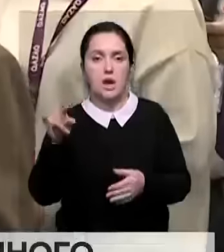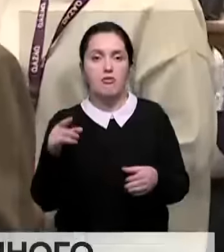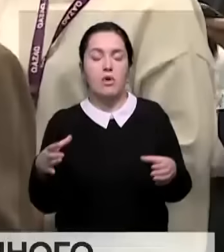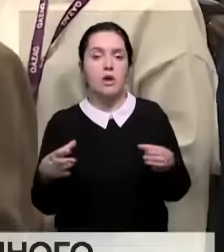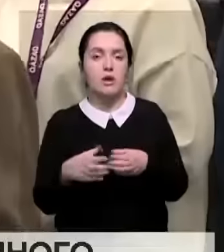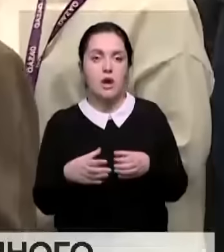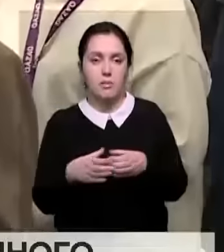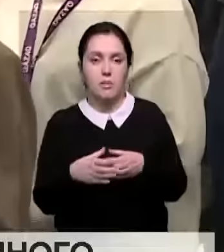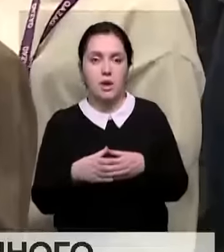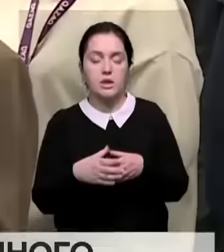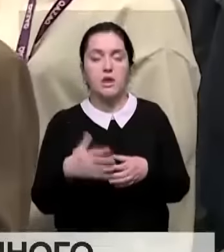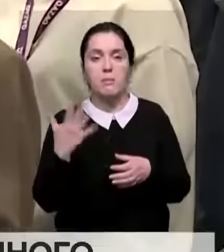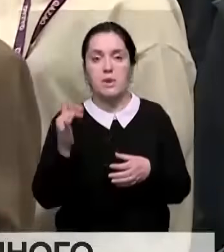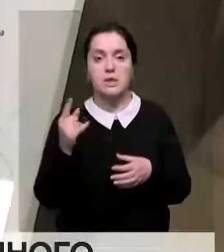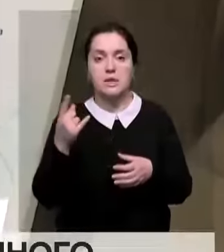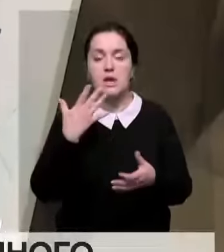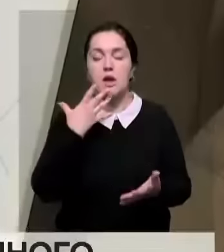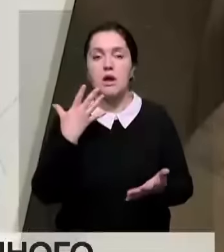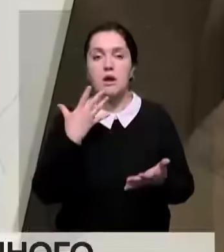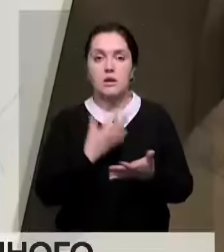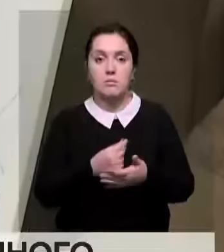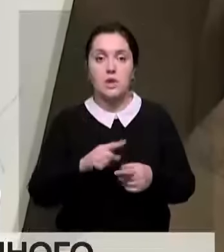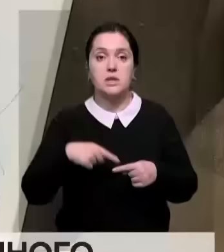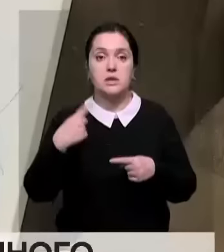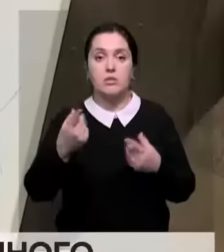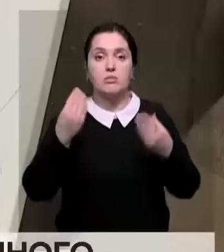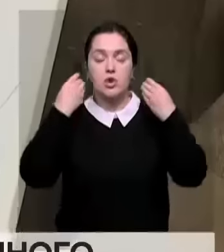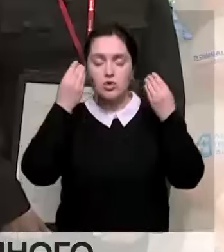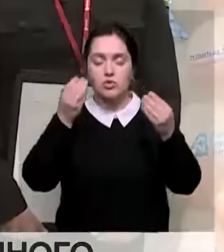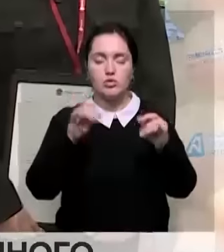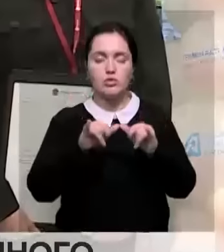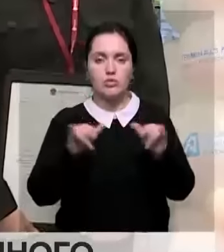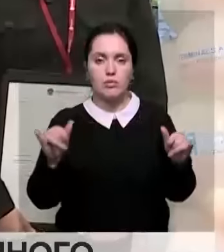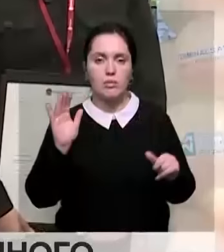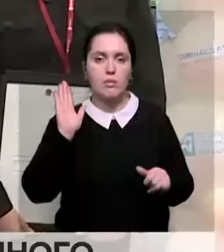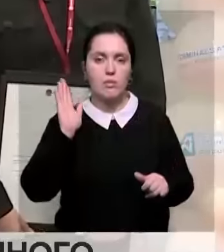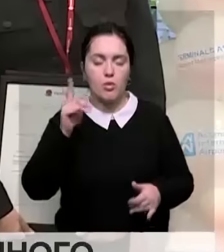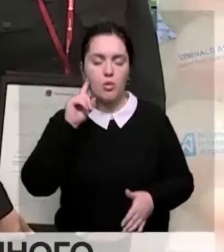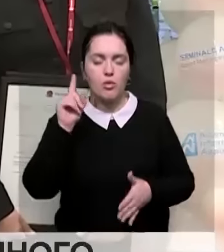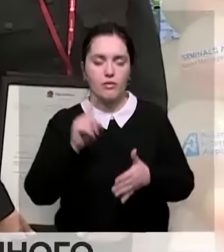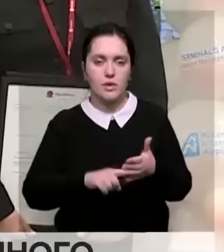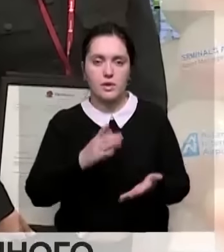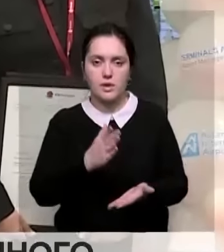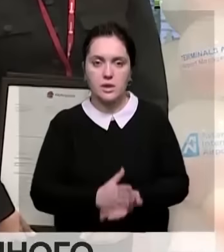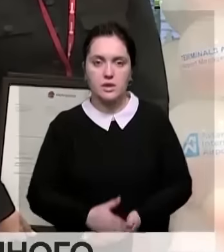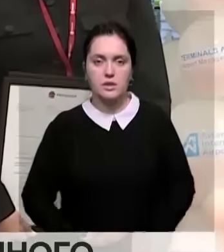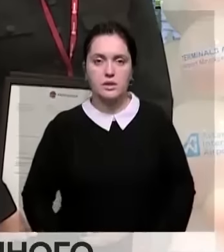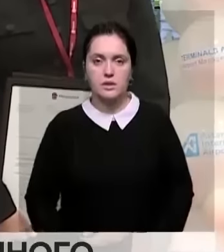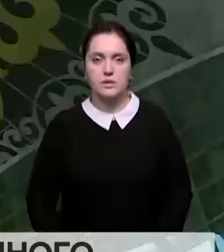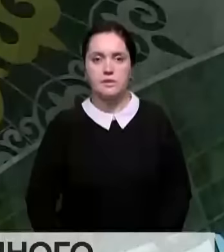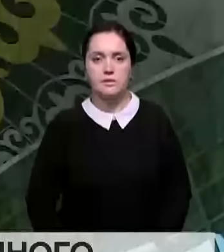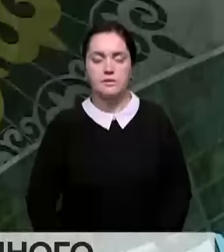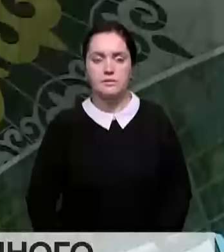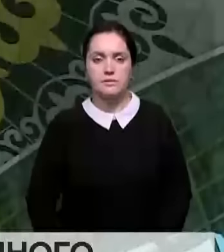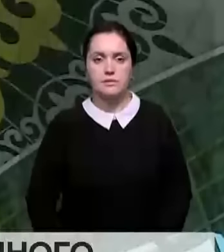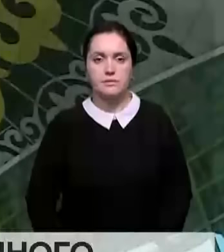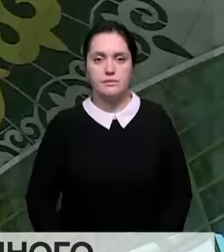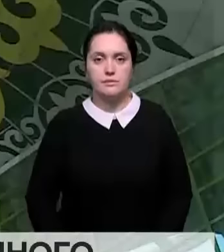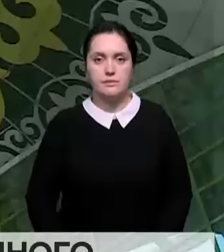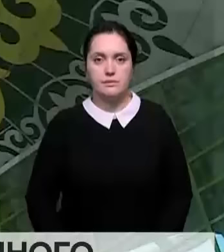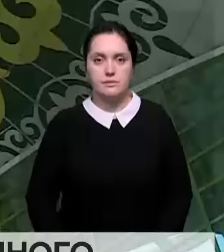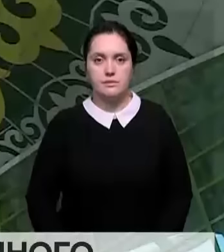них отечественные. К следующему дню рождения эти цифры вырастут, уверены представители аэропорта. Саня Кубжасарова, Иржан